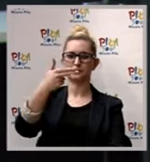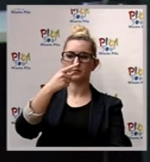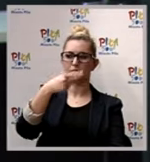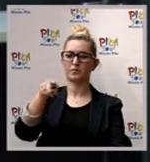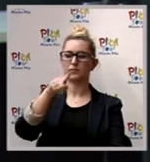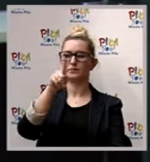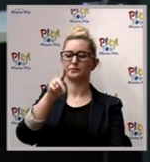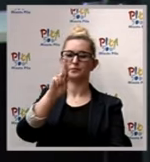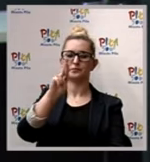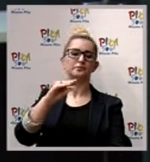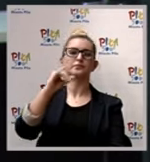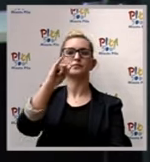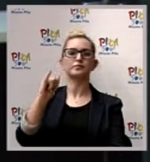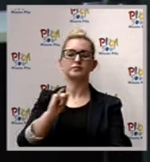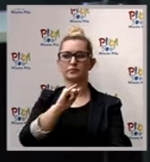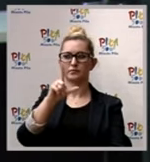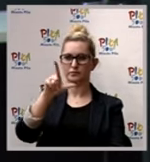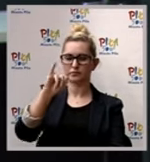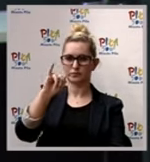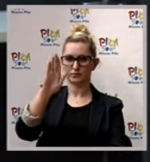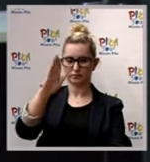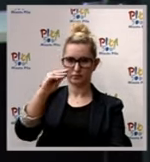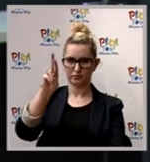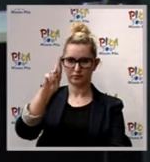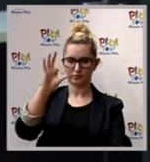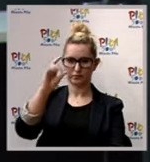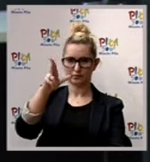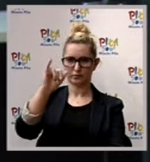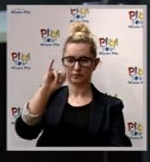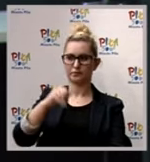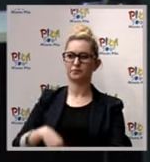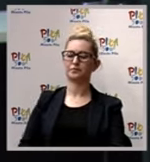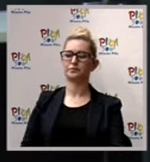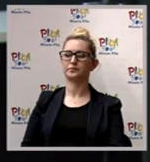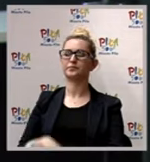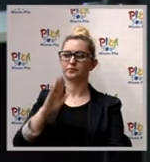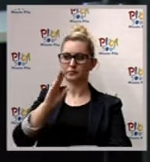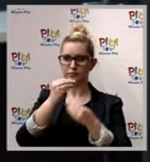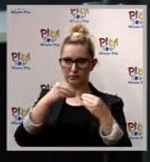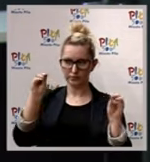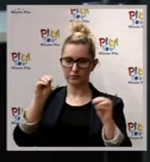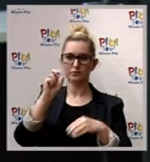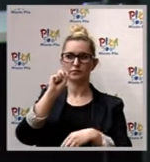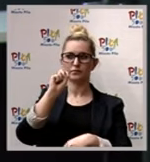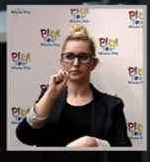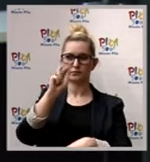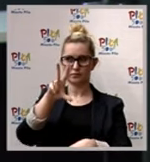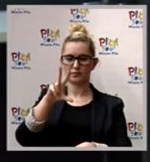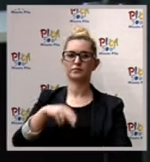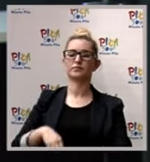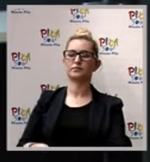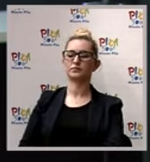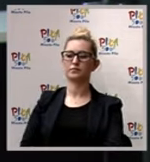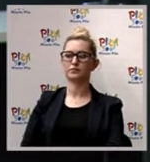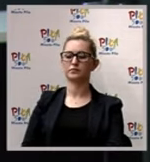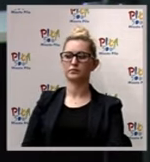Liberski. Komisja skrutacyjna stwierdza, że kandydat Andrzej Liberski uzyskał więcej głosów za wyborem